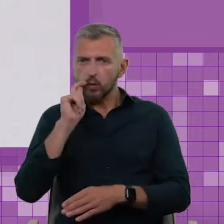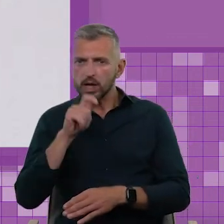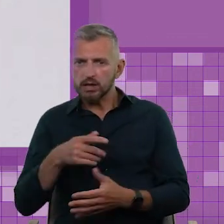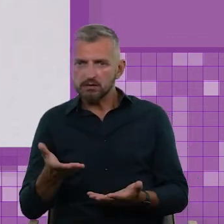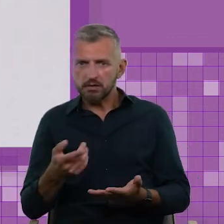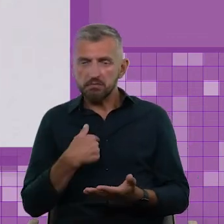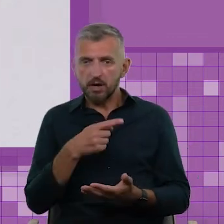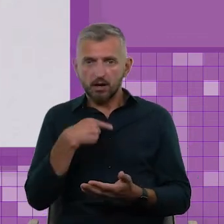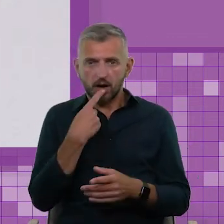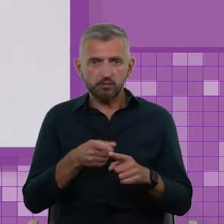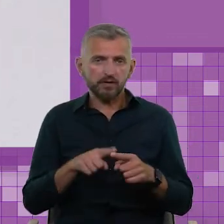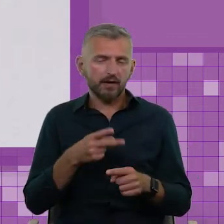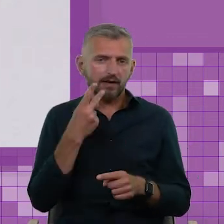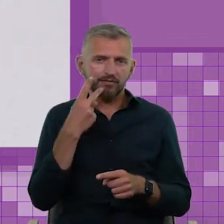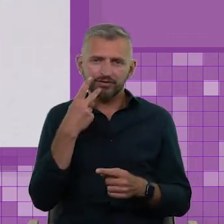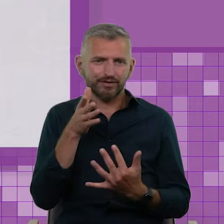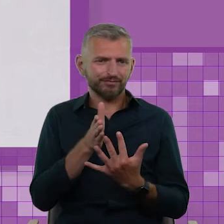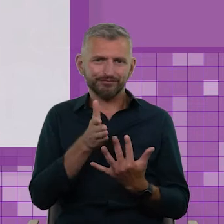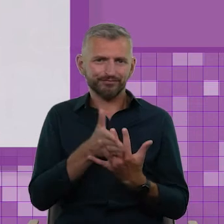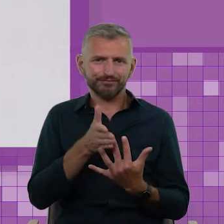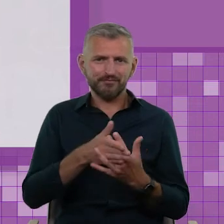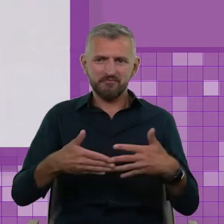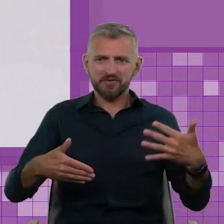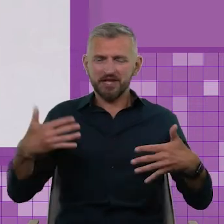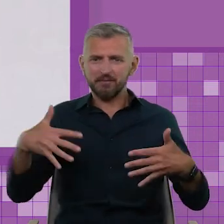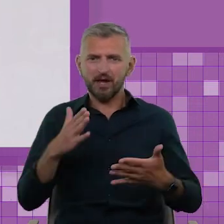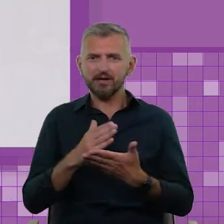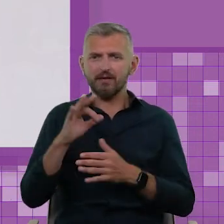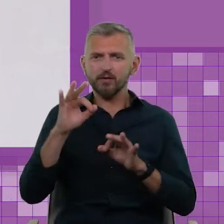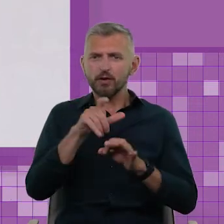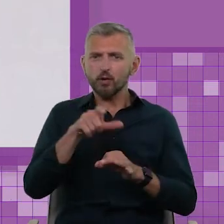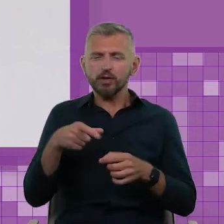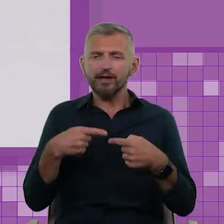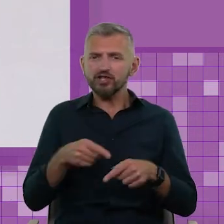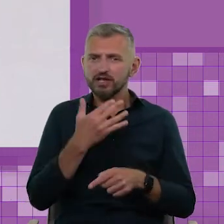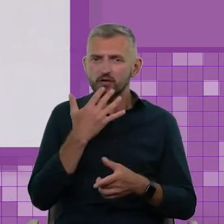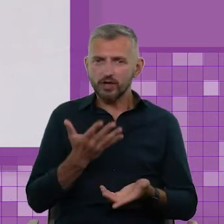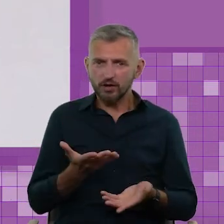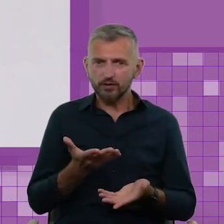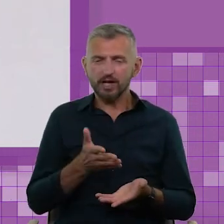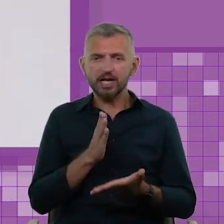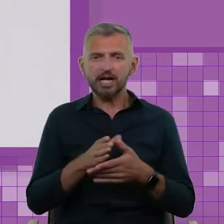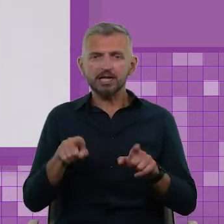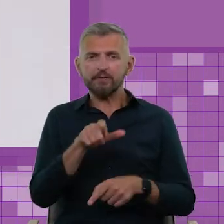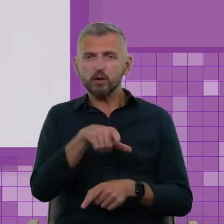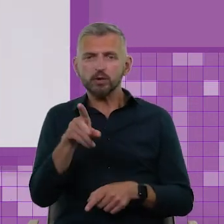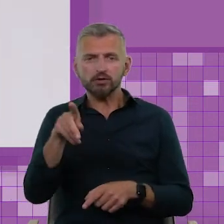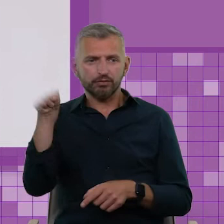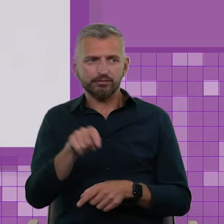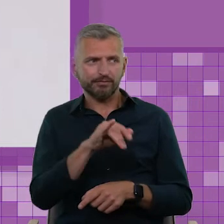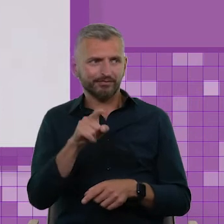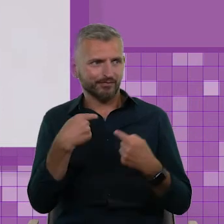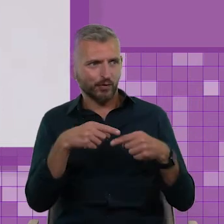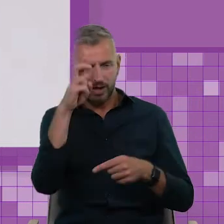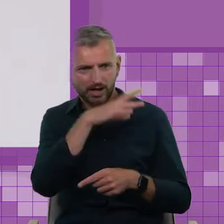українців, ми кажемо, що це завжди десь 50 на 50, і ще й відсоток людей інших національностей. Є навіть люди, які поприїжджали з інших